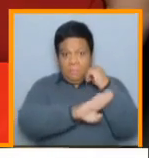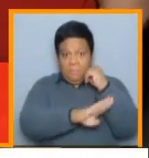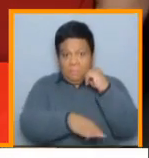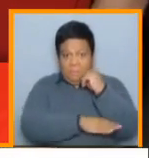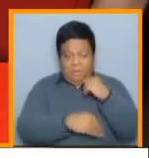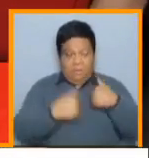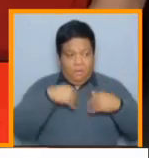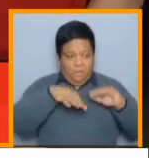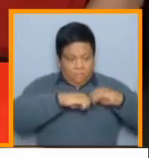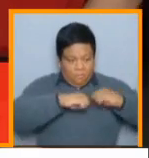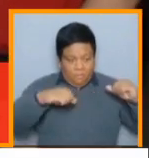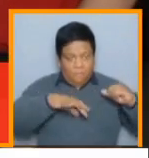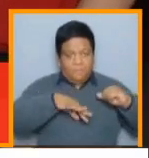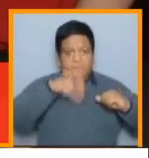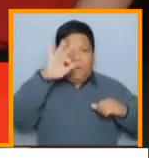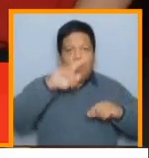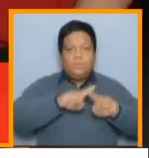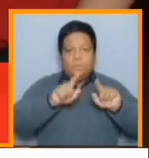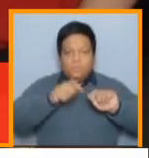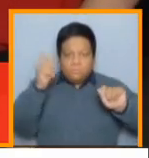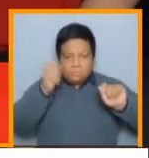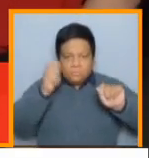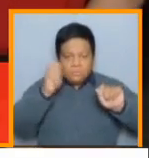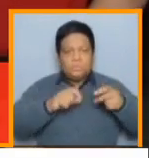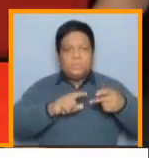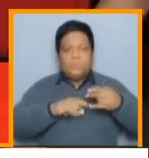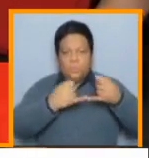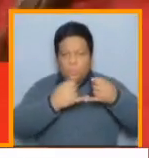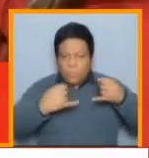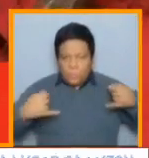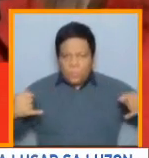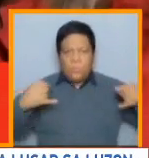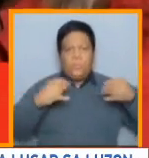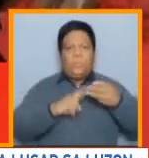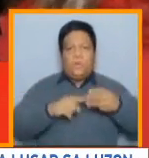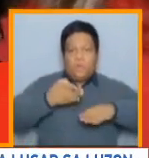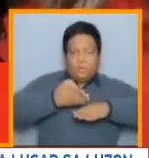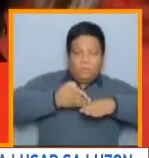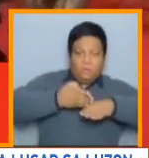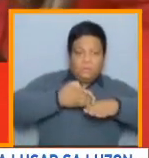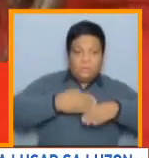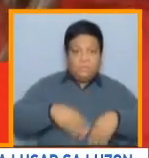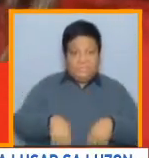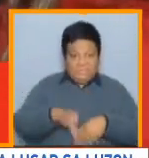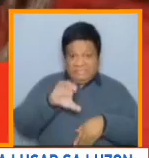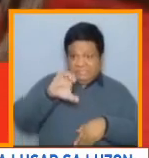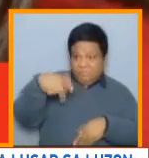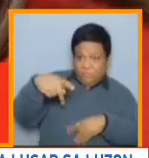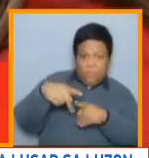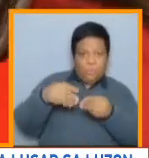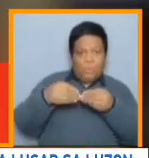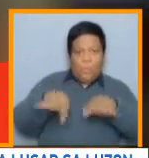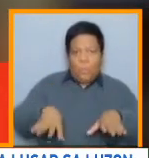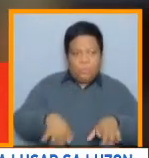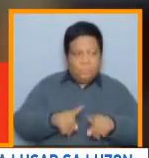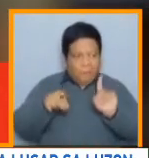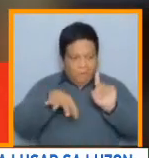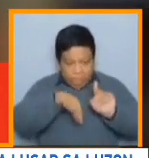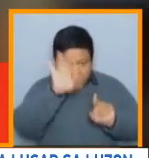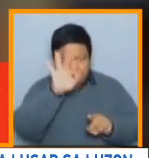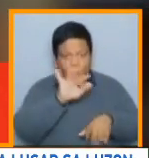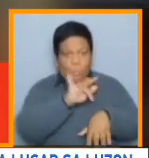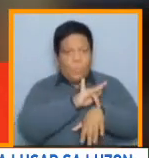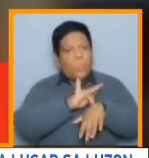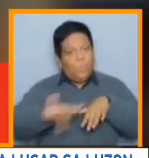kutsilyo. Nawawala ang cellphone ng kapatid ni Nena pero hindi ito kasama sa mga nabawi sa suspect. Itinanggi rin ng suspect na